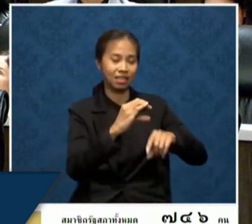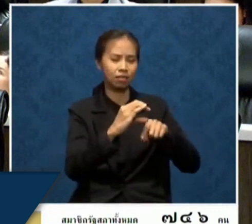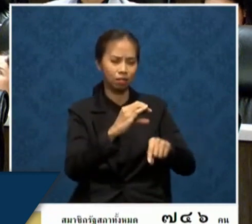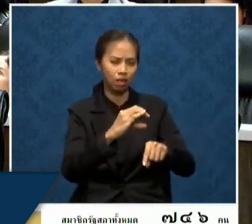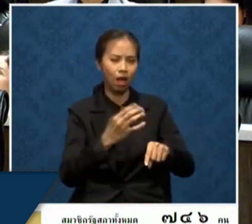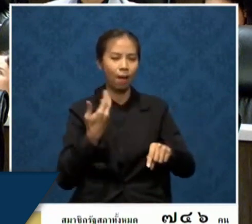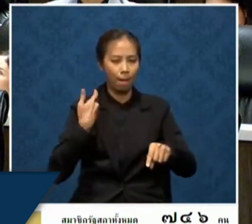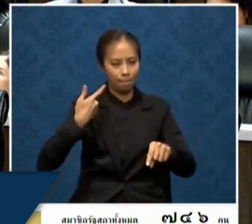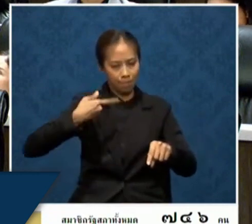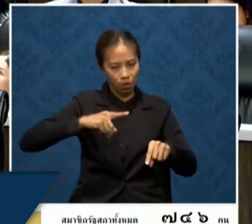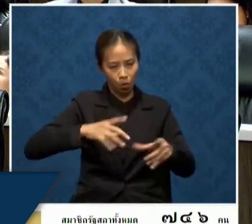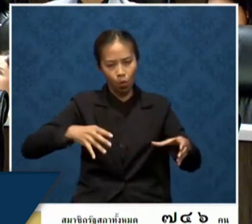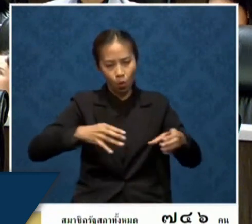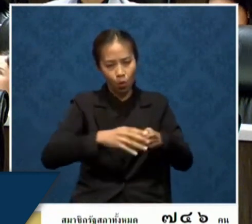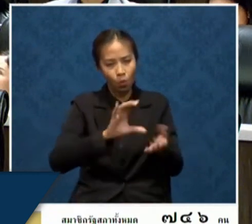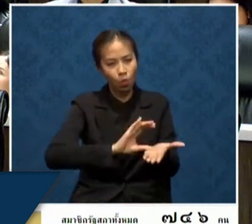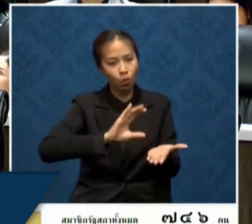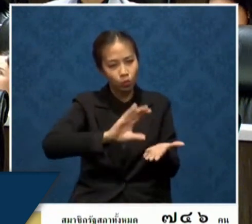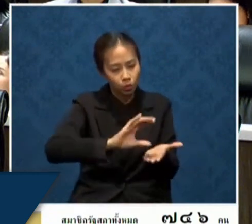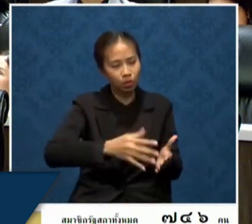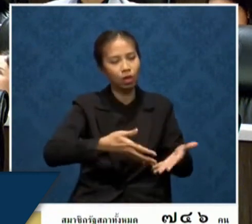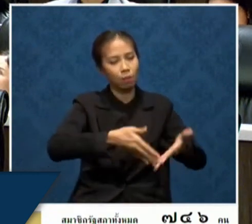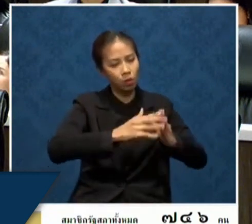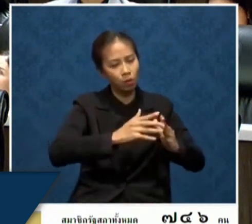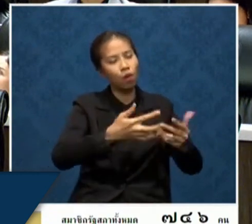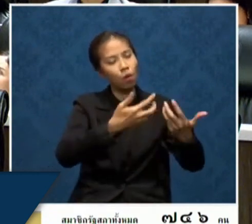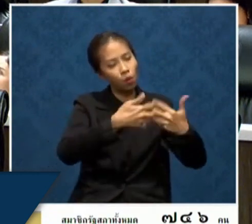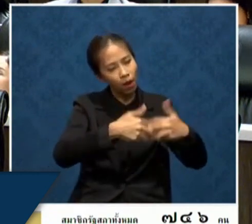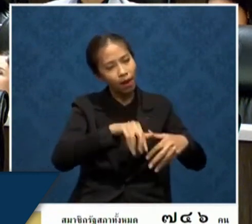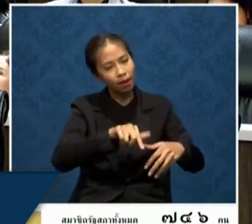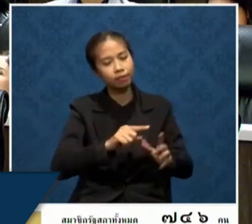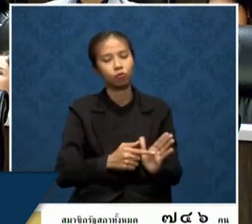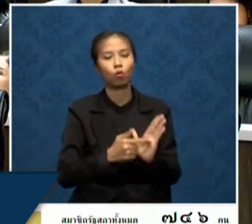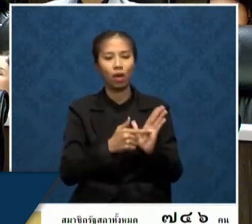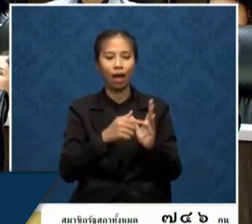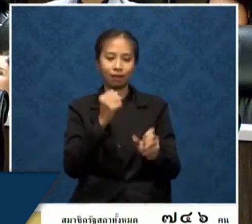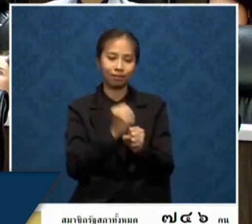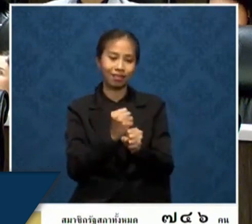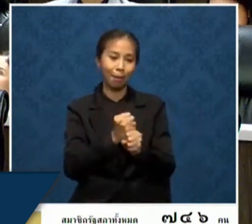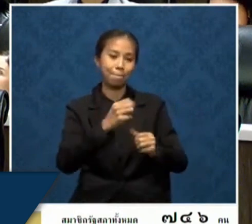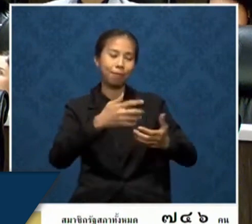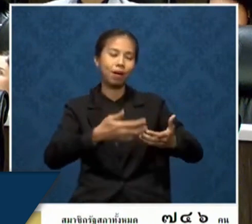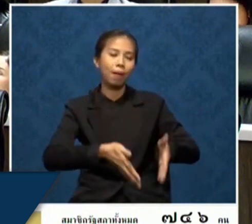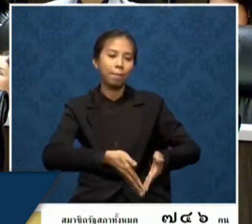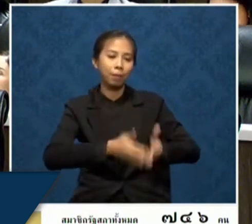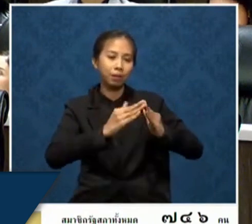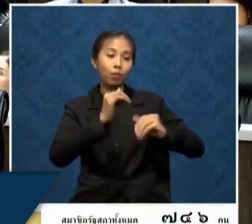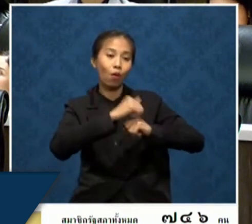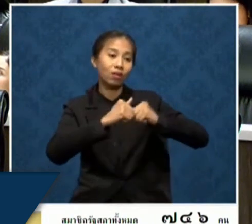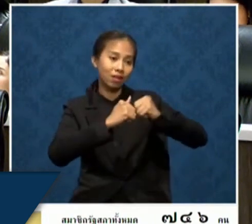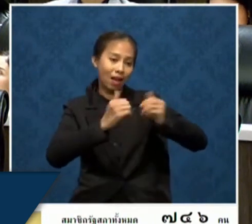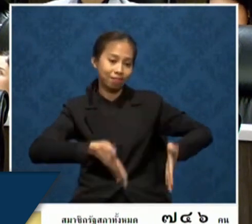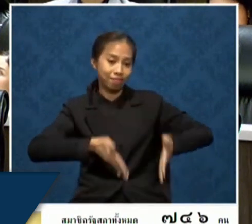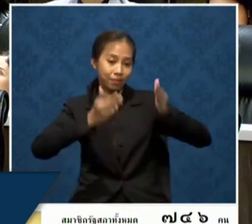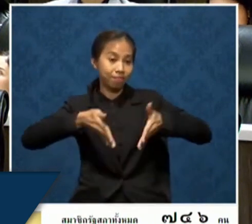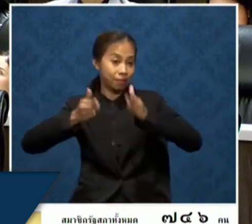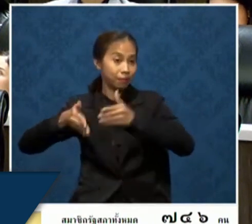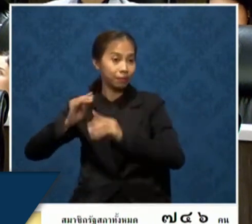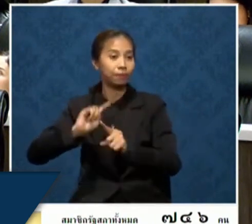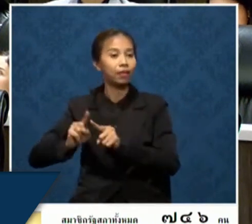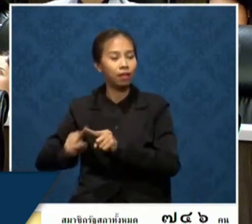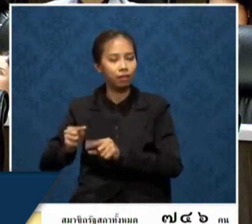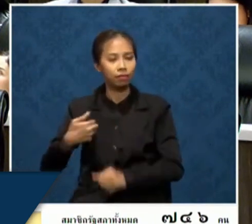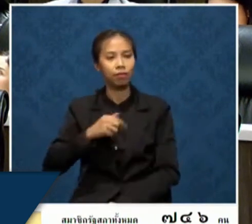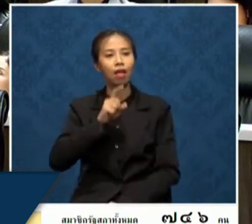หาประโยชน์ของกลุ่มทุนหรือธุรกิจบางประเภทเช่นอสังหาริมทรัพย์คำถามสำคัญคือท่านนายกจะมีกระ